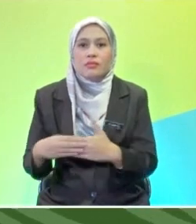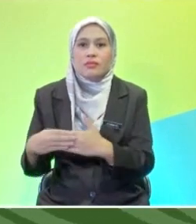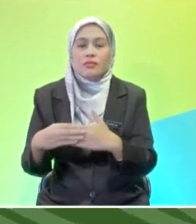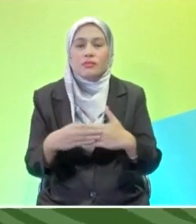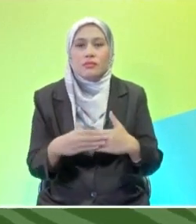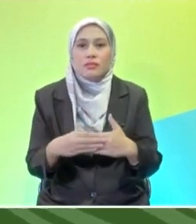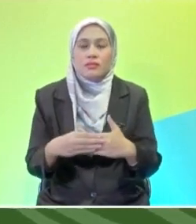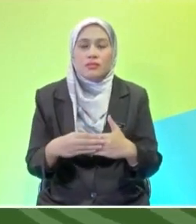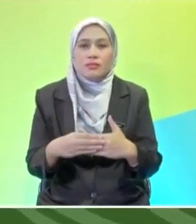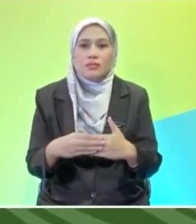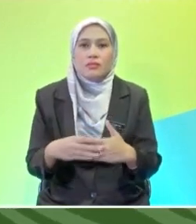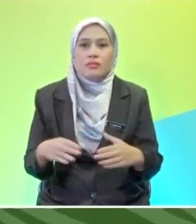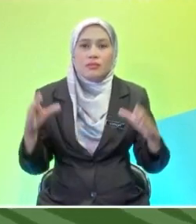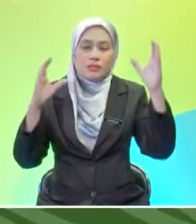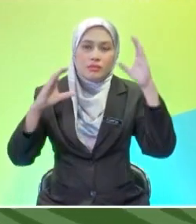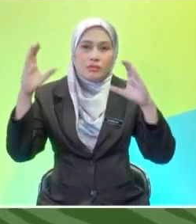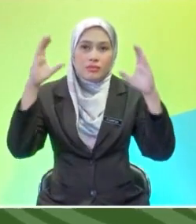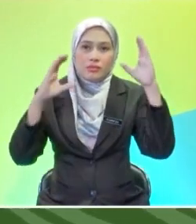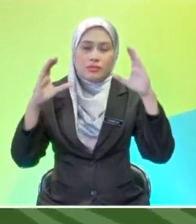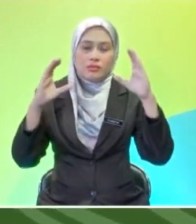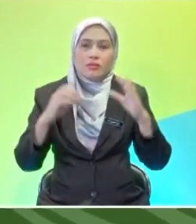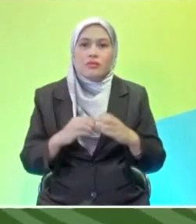Satu unit di sini ialah